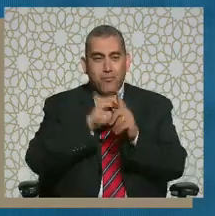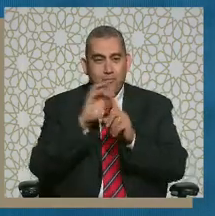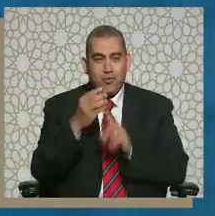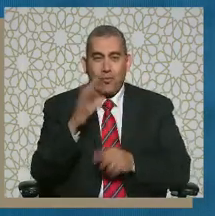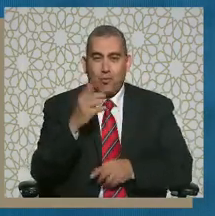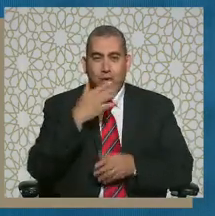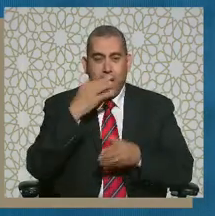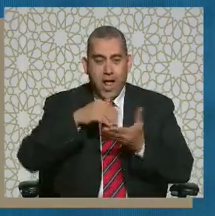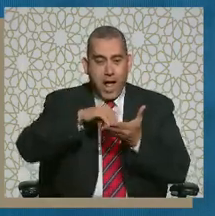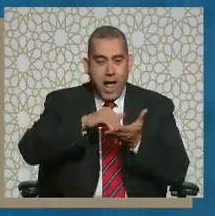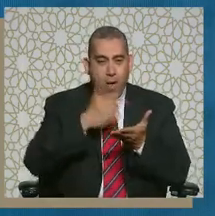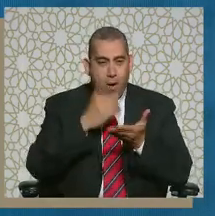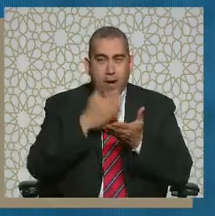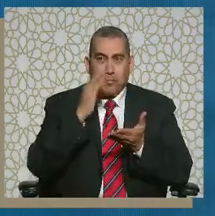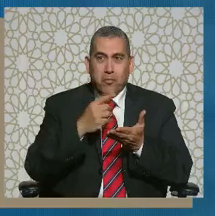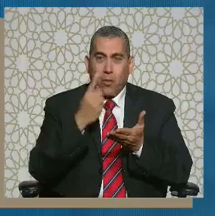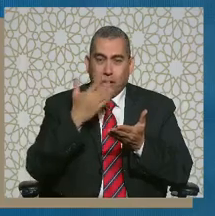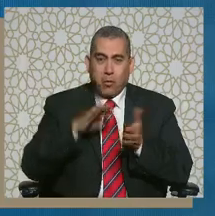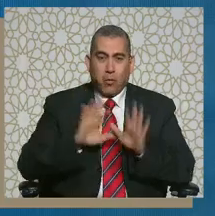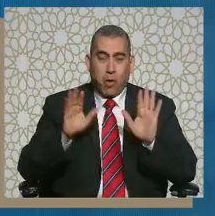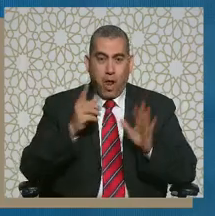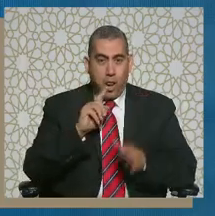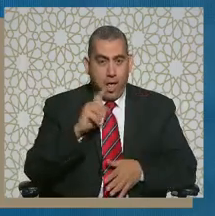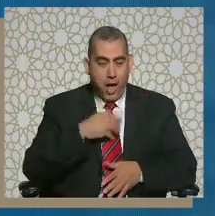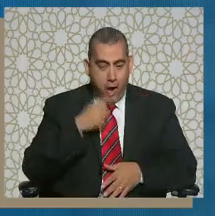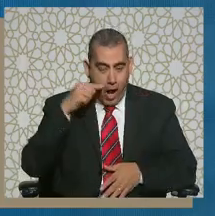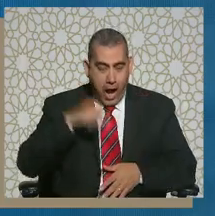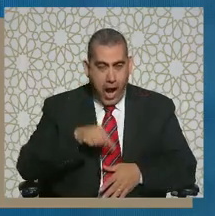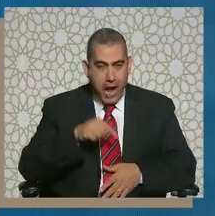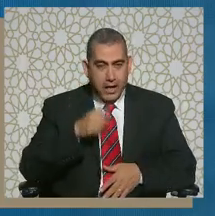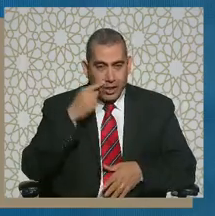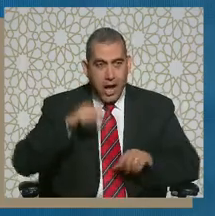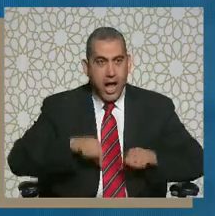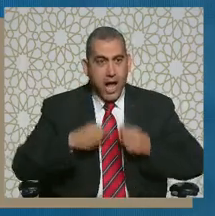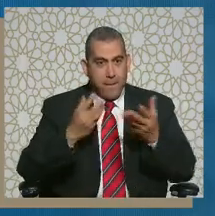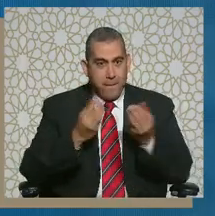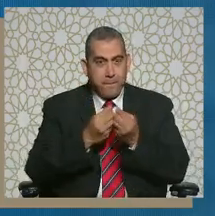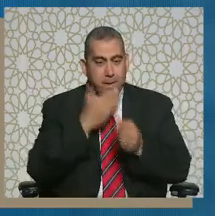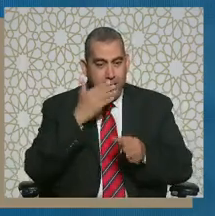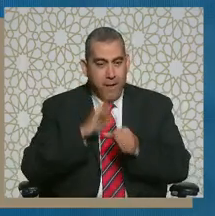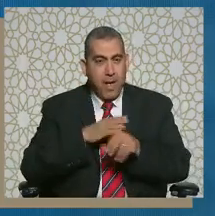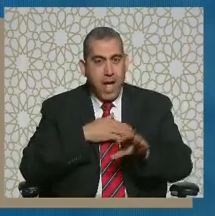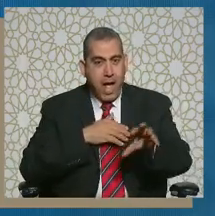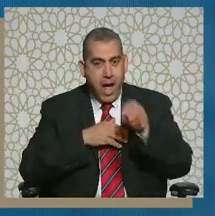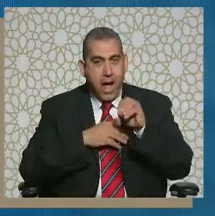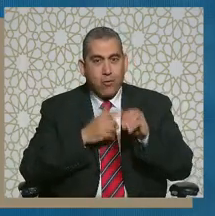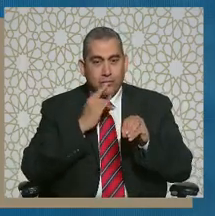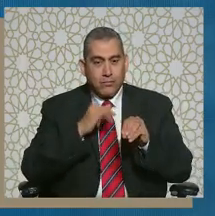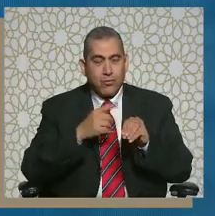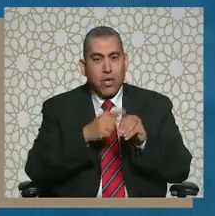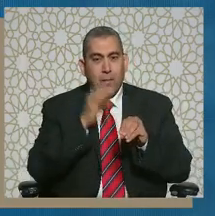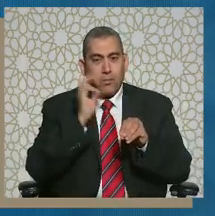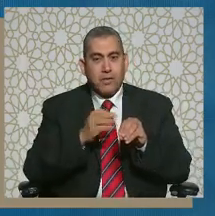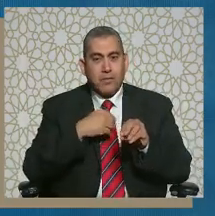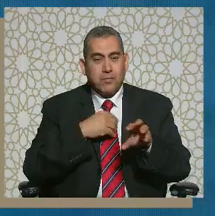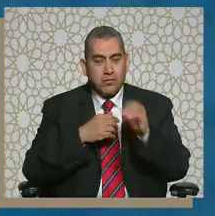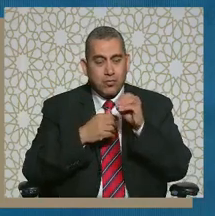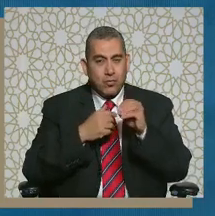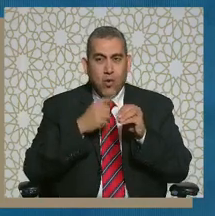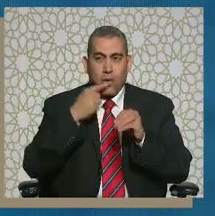الحلويات لا احنا عشنا الحياه احنا عايزين ما نبقاش كاننا عاوزين الناس